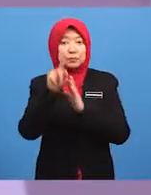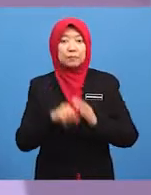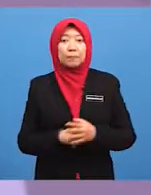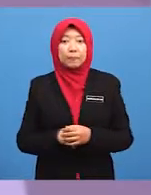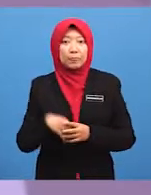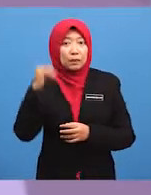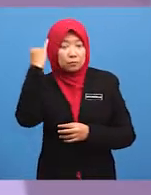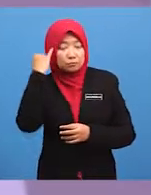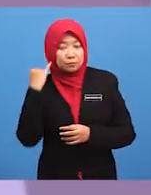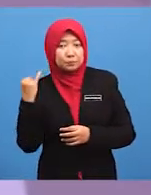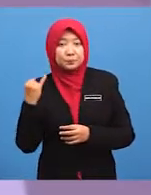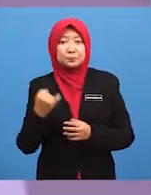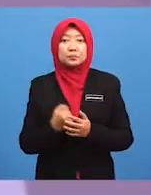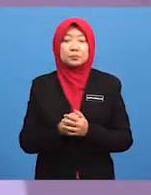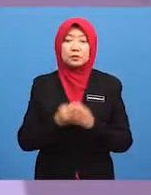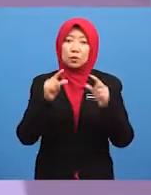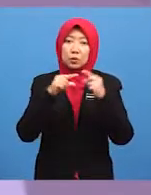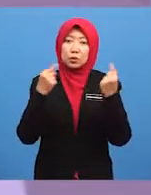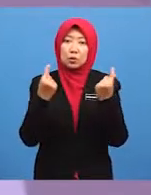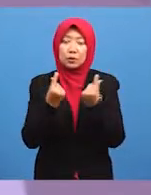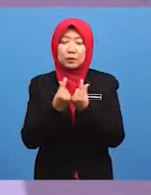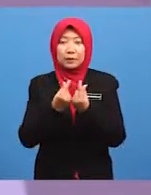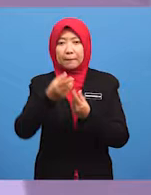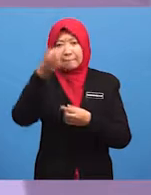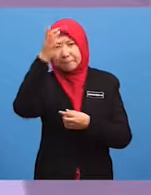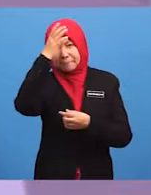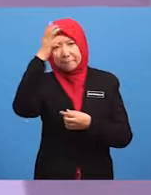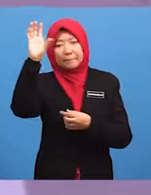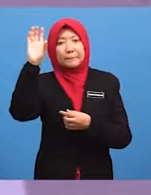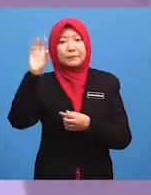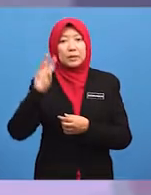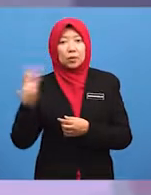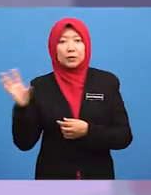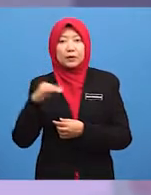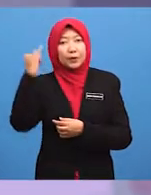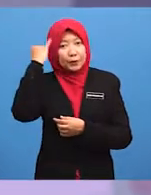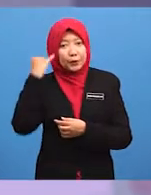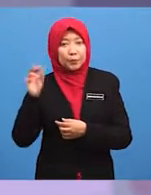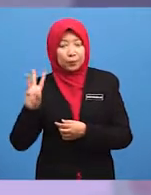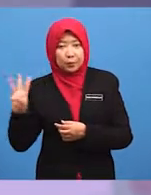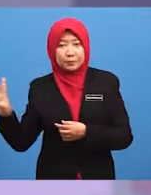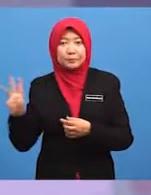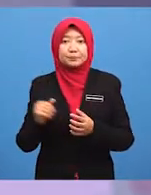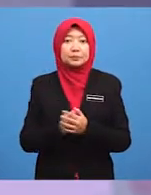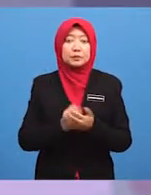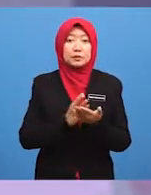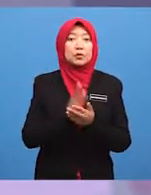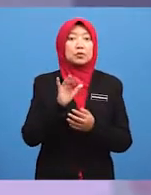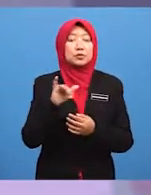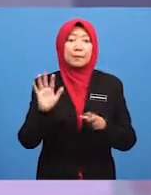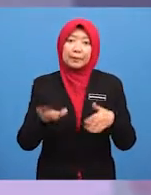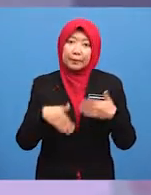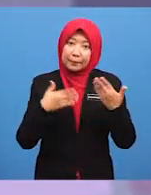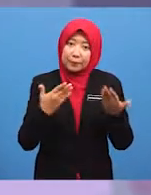mudahnya, pujangga merupakan golongan cendekiawan dan ilmuwan. Seterusnya murid-murid,